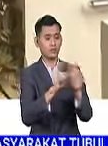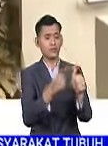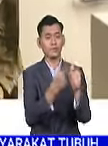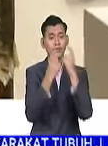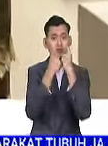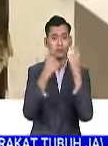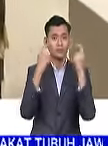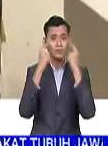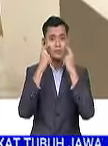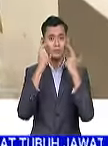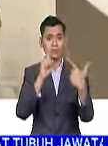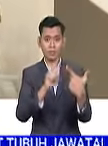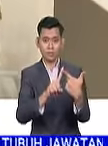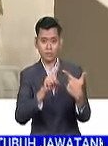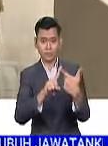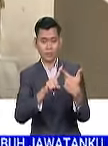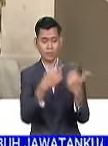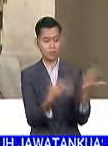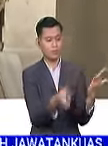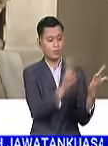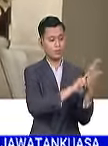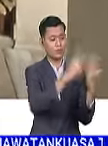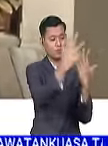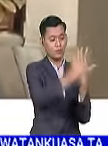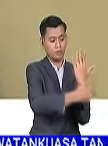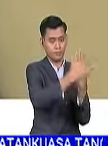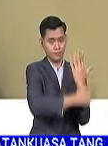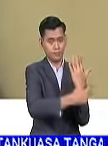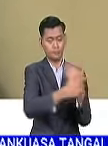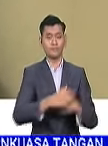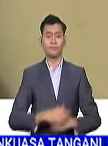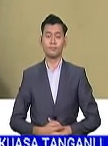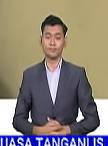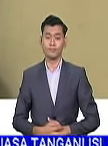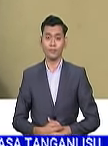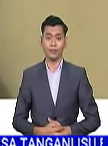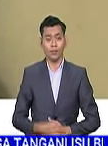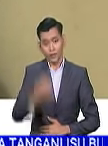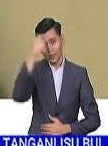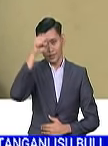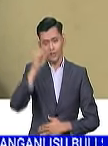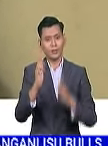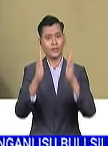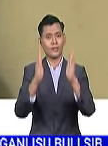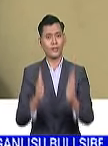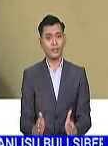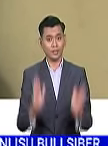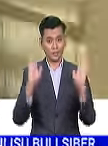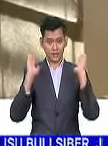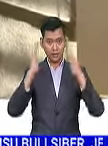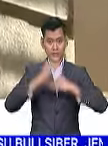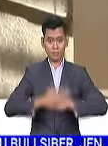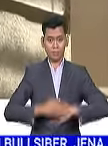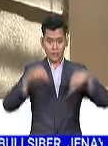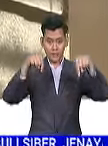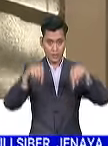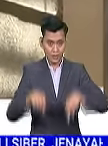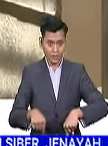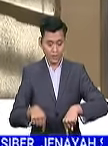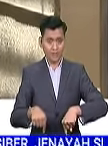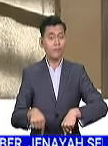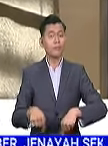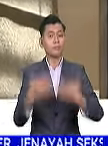dan pendaftaran masuk melalui aplikasi My Sejahtera. Dan bagi mereka yang menunaikan solat di sini juga, saya lihat mereka masih